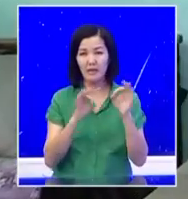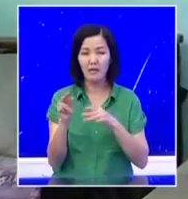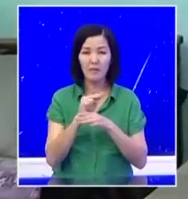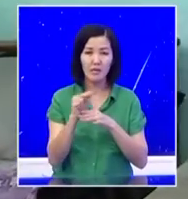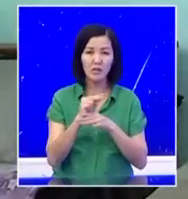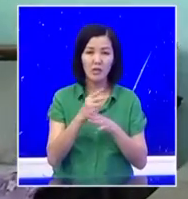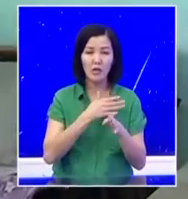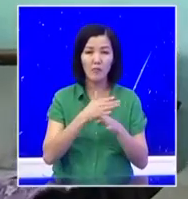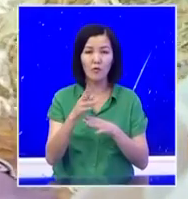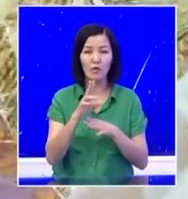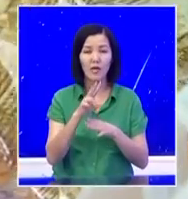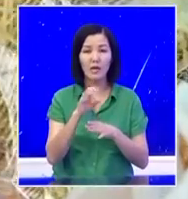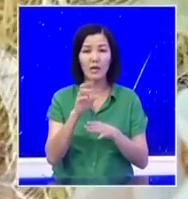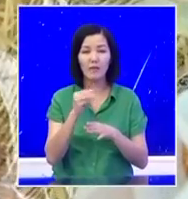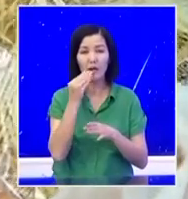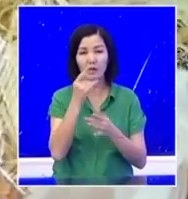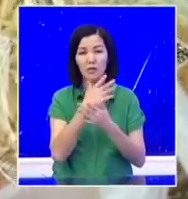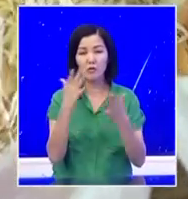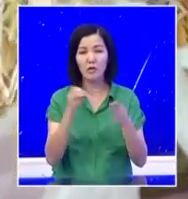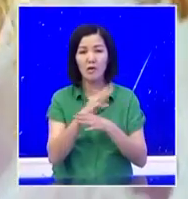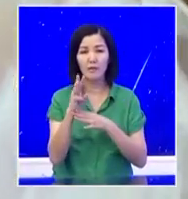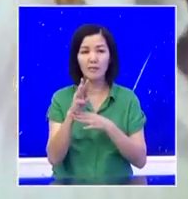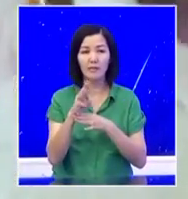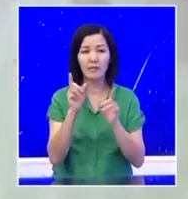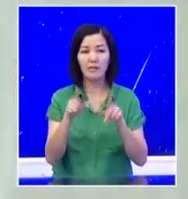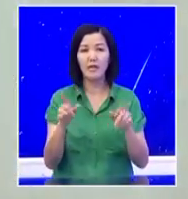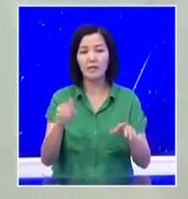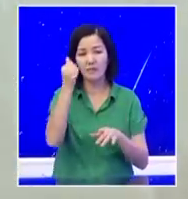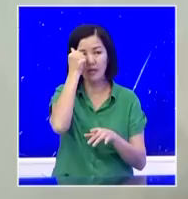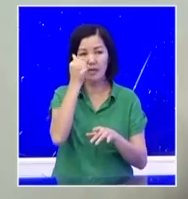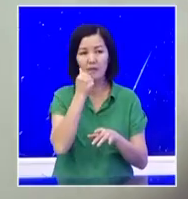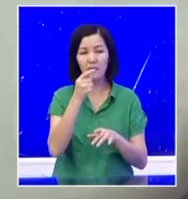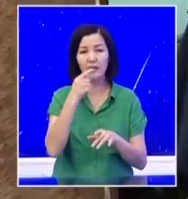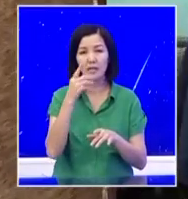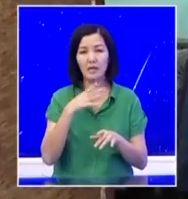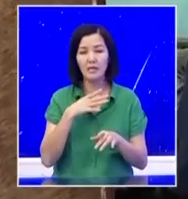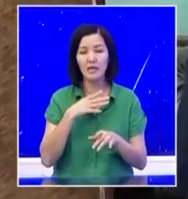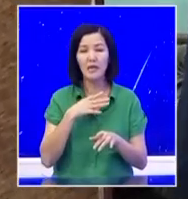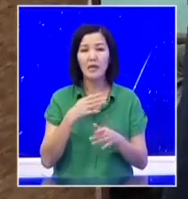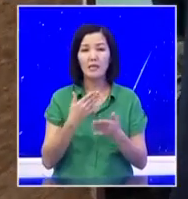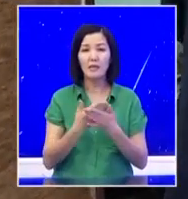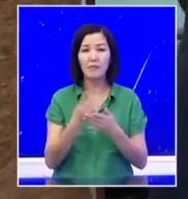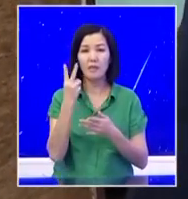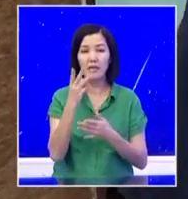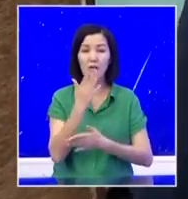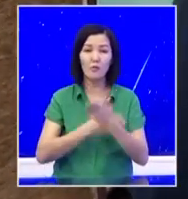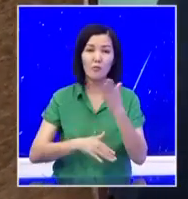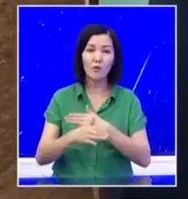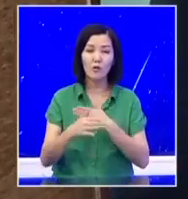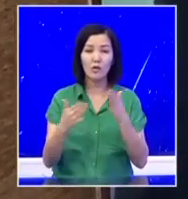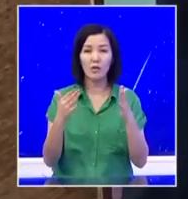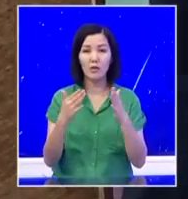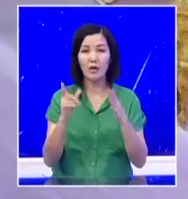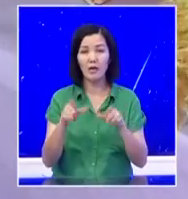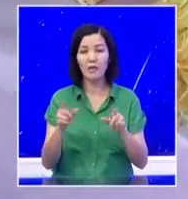жұмсайды. Рәбила Нұрбекова азық-түлікпен қамтамасыз еткен жандарға алғысын білдірді. Өйткені кейуана қос мүгедек жанды үйге тасап, сыртқа